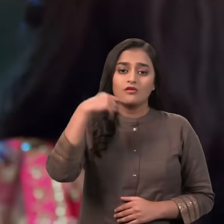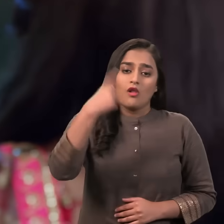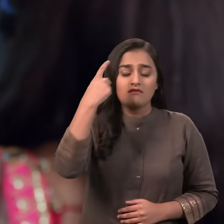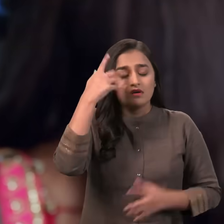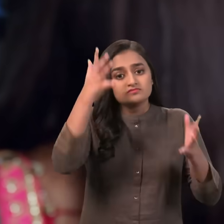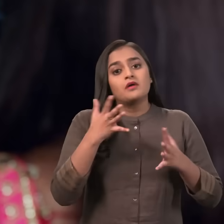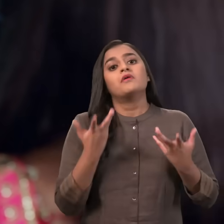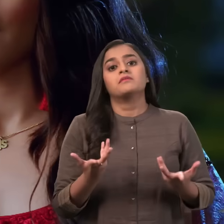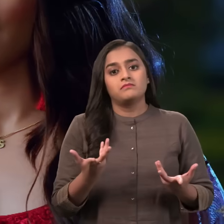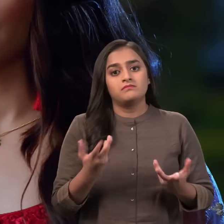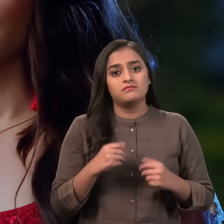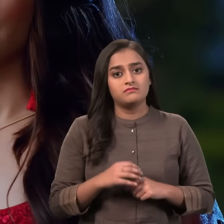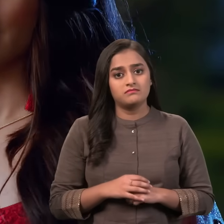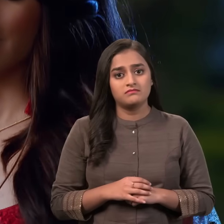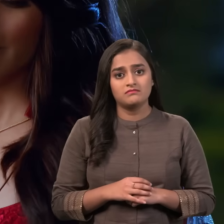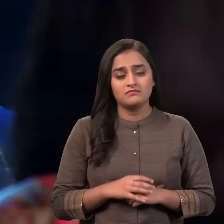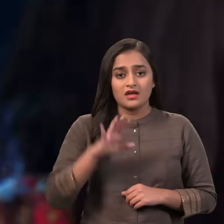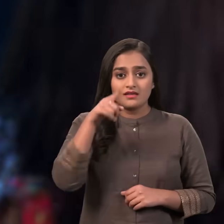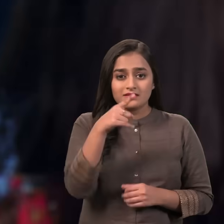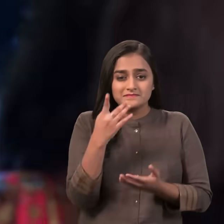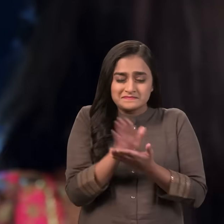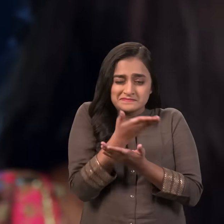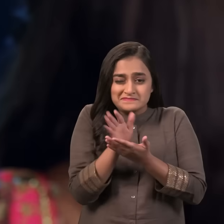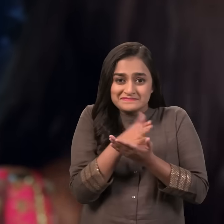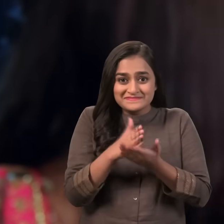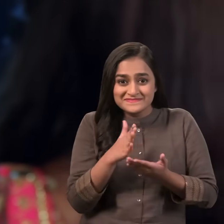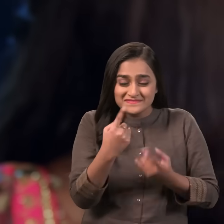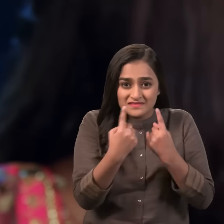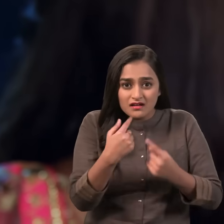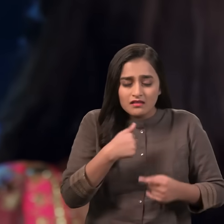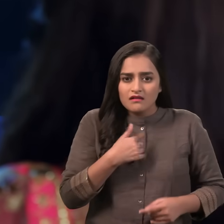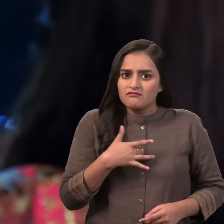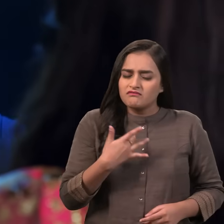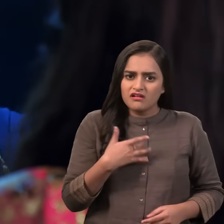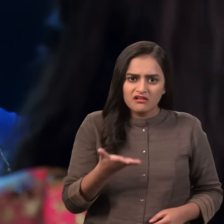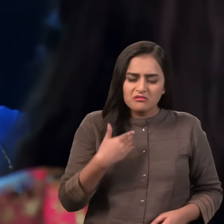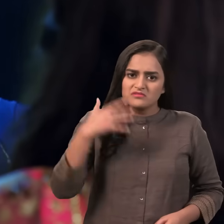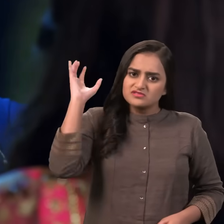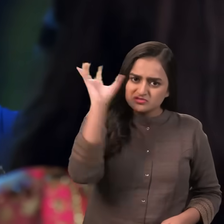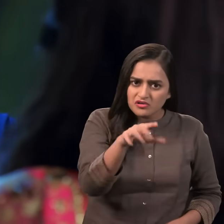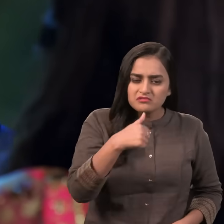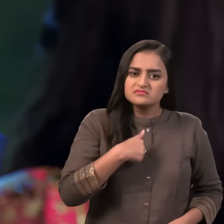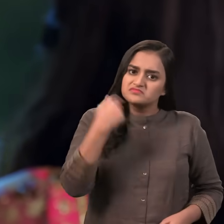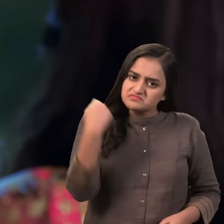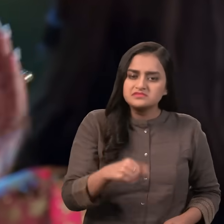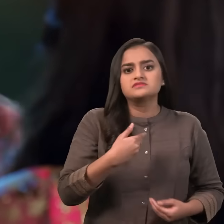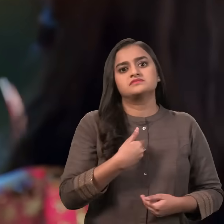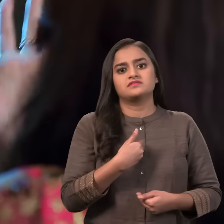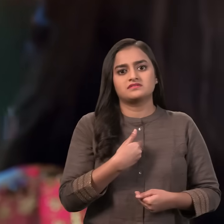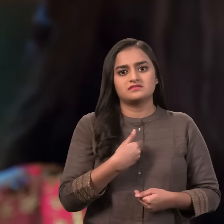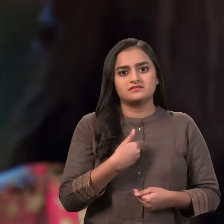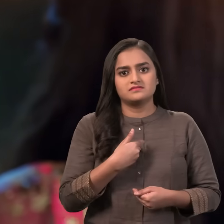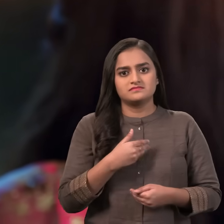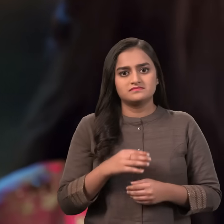क्यों परेशान करती है मुझे इतना? और फिर ऐसी प्यारी प्यारी हरकतें कर मुझे ऐसा एहसास दिला देती है जैसे तुझे